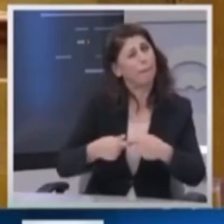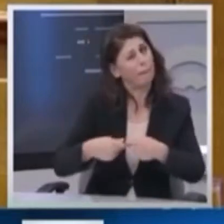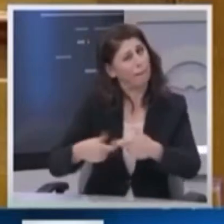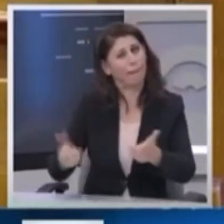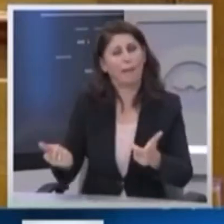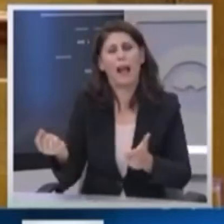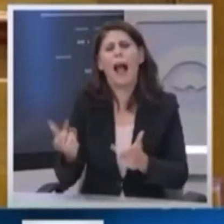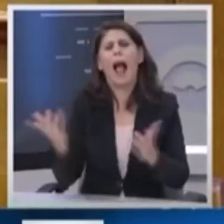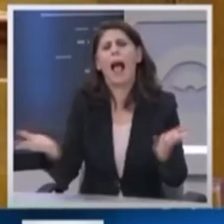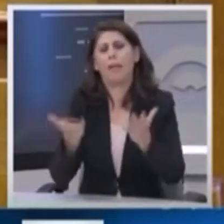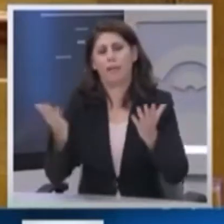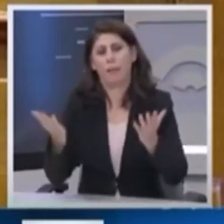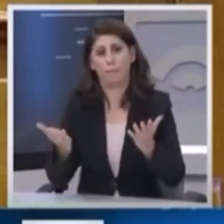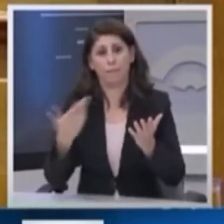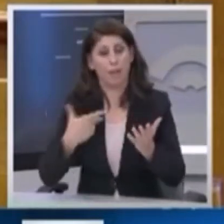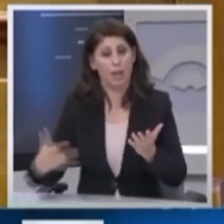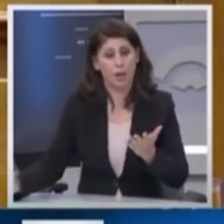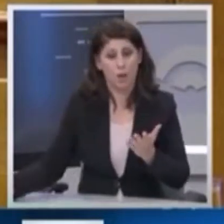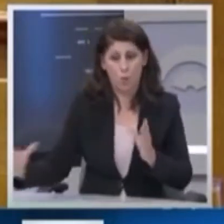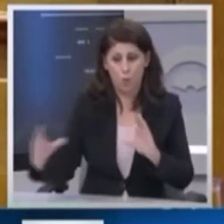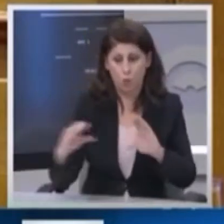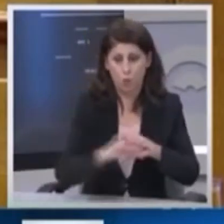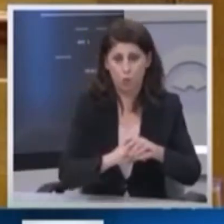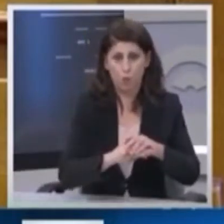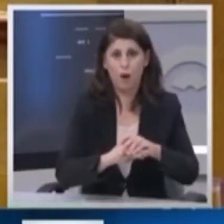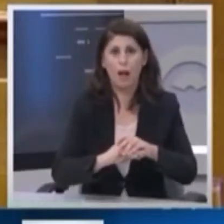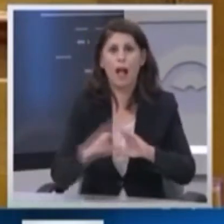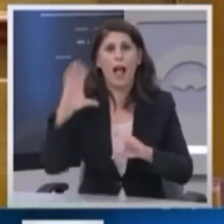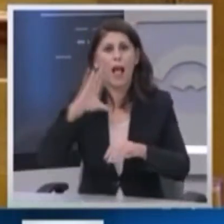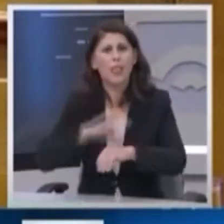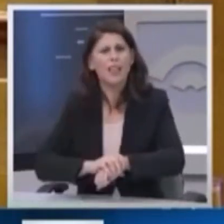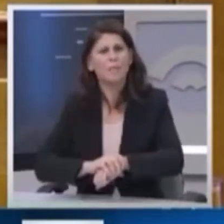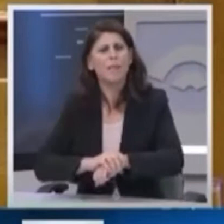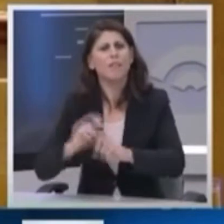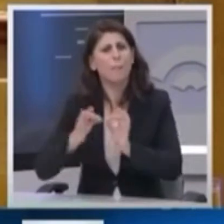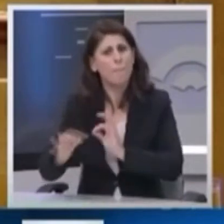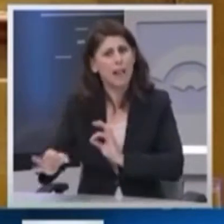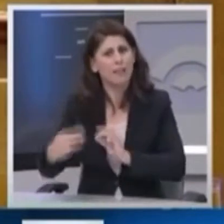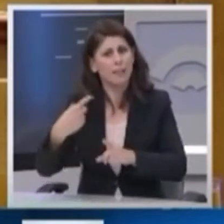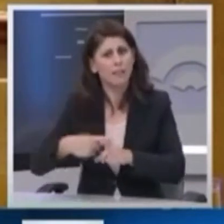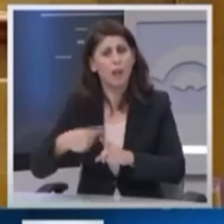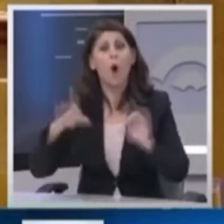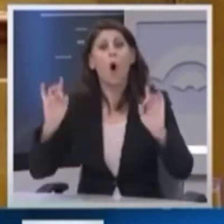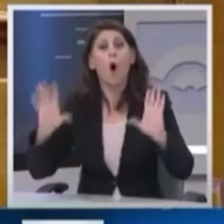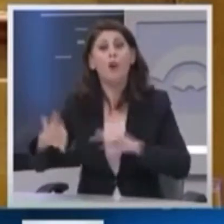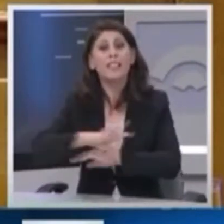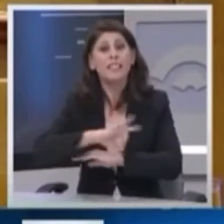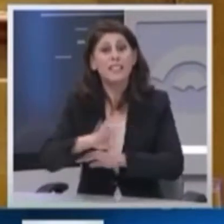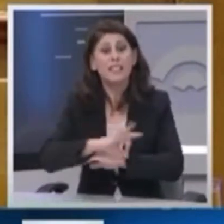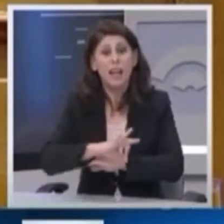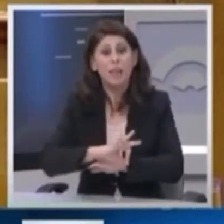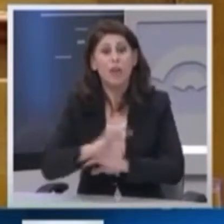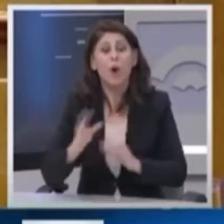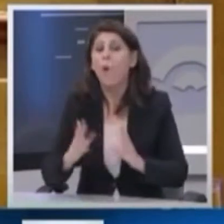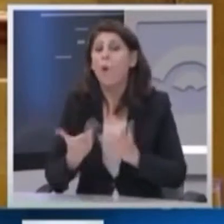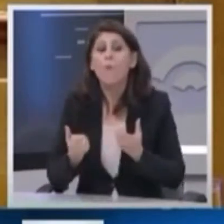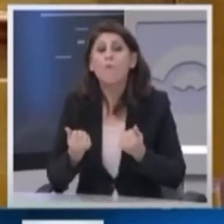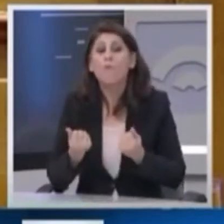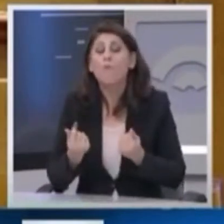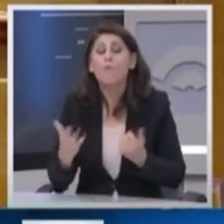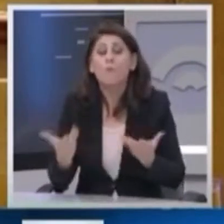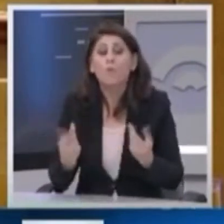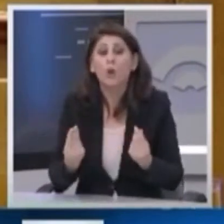Ενσωματώνει ισορρευτικά όλες τις δεσμεύσεις και τα μέτρα που αποδέχτηκε η χώρα, χωρίς το παραμικρό σχέδιο για το πώς οι νέες θυσίες δεν θα